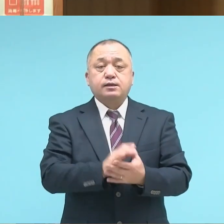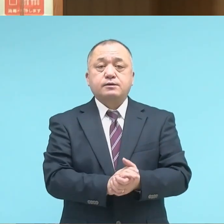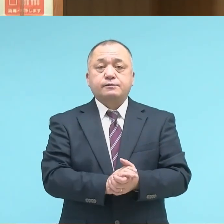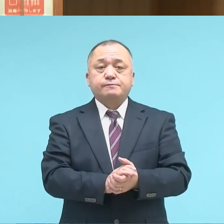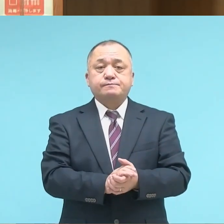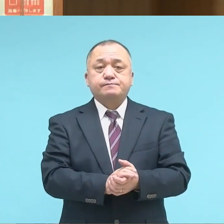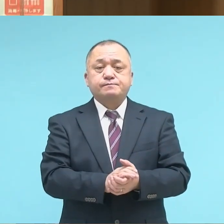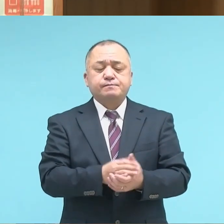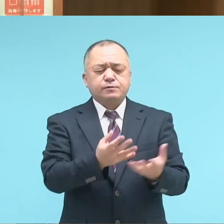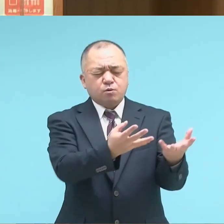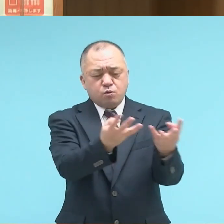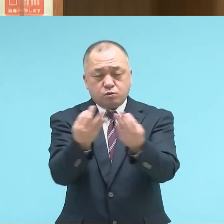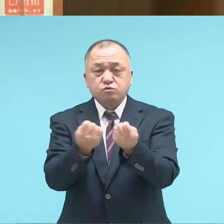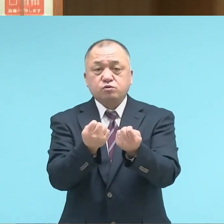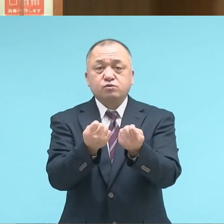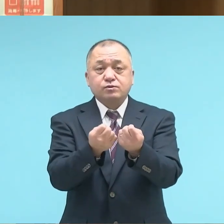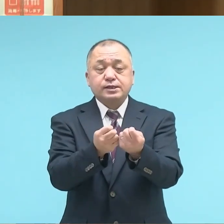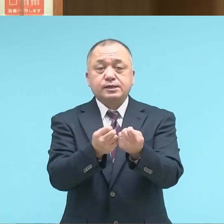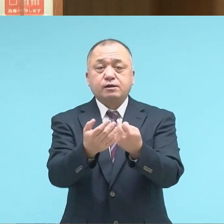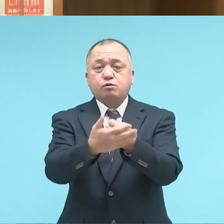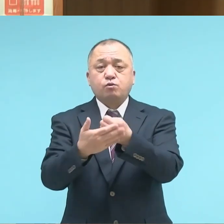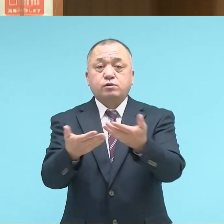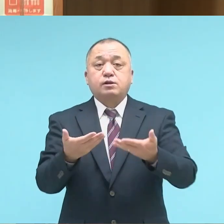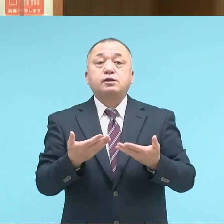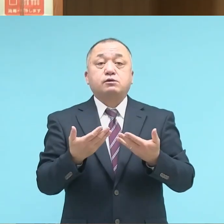々にご協力いただいております。